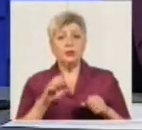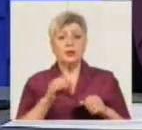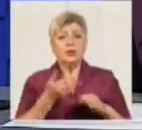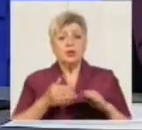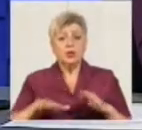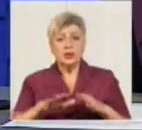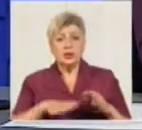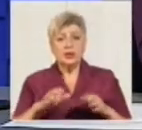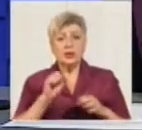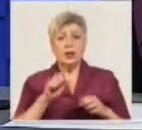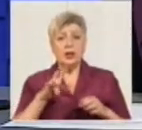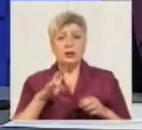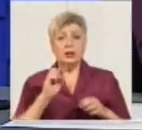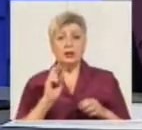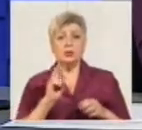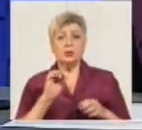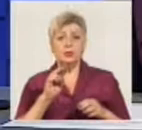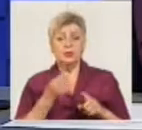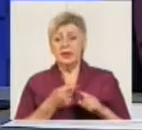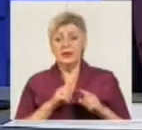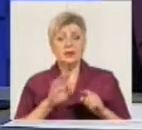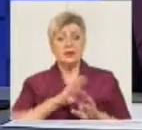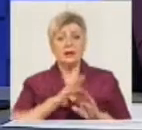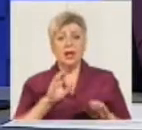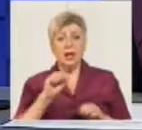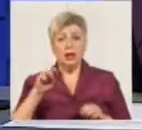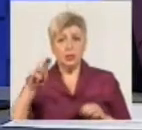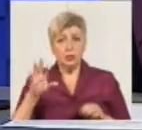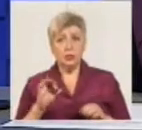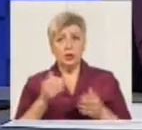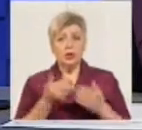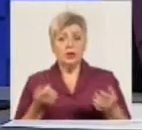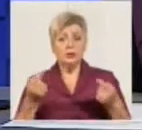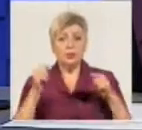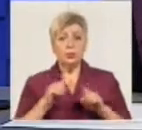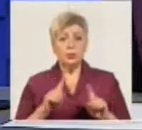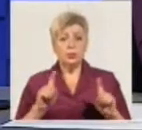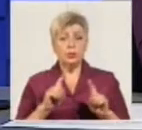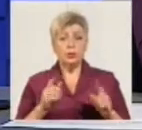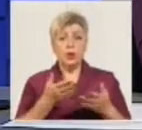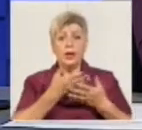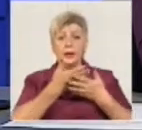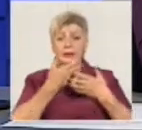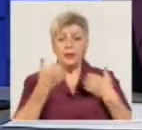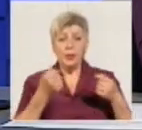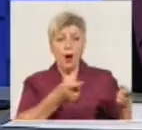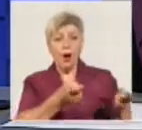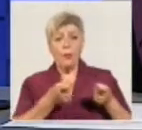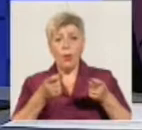анексована, це не може бути антитерористична операція. І від того, що нема мобілізації